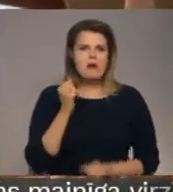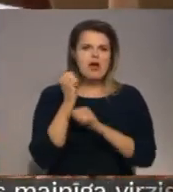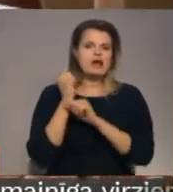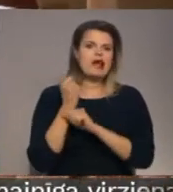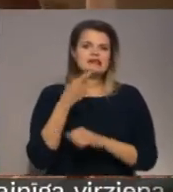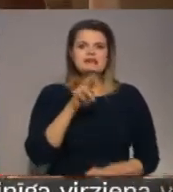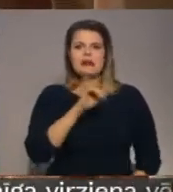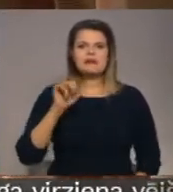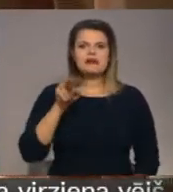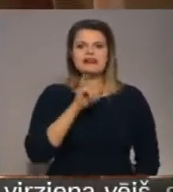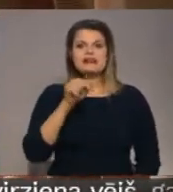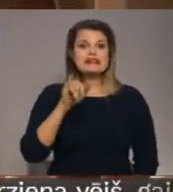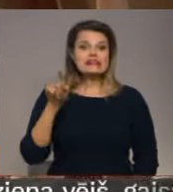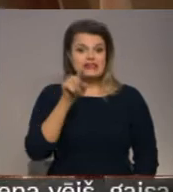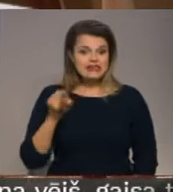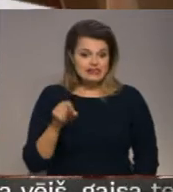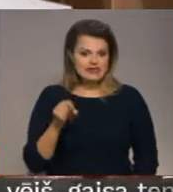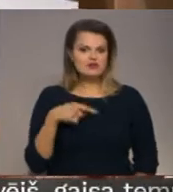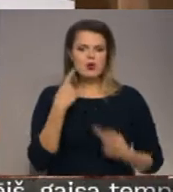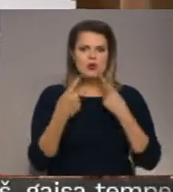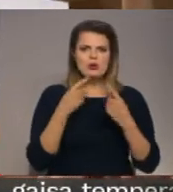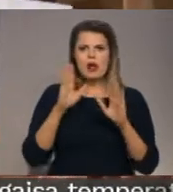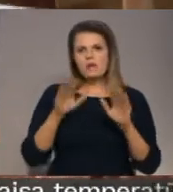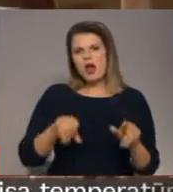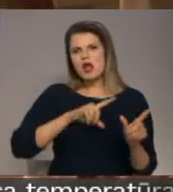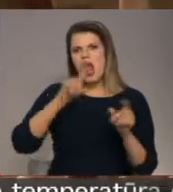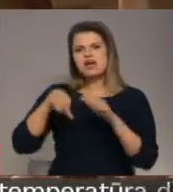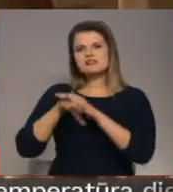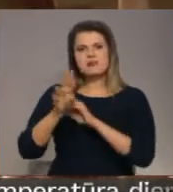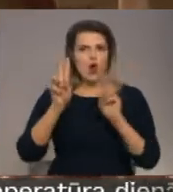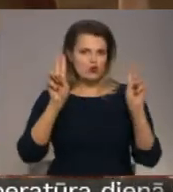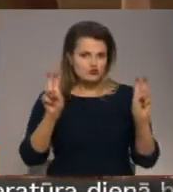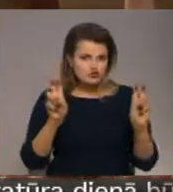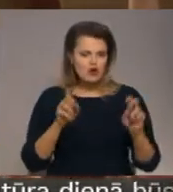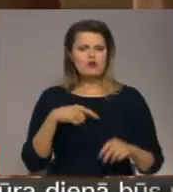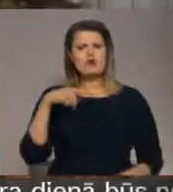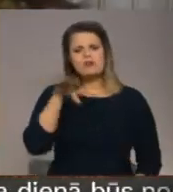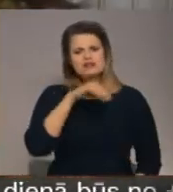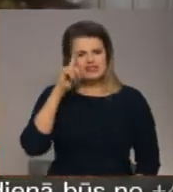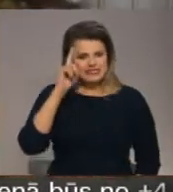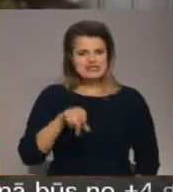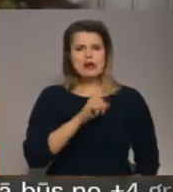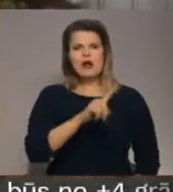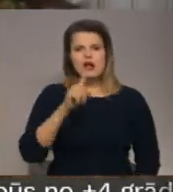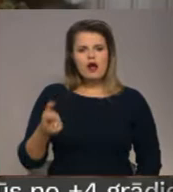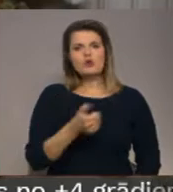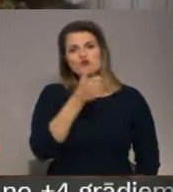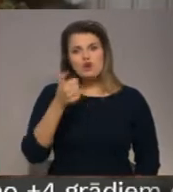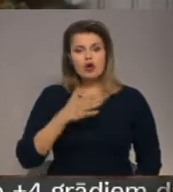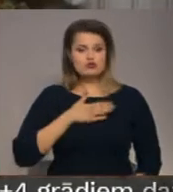arī sāpīgo jautājumu par aizbraukšanu. Mēs visi zinām, ka katru gadu mūsu absolventi